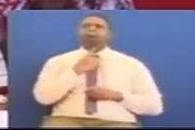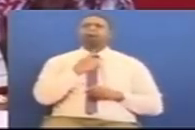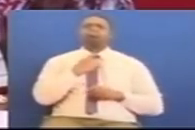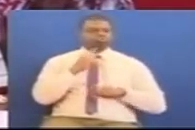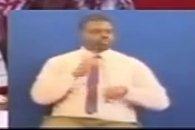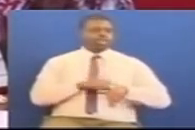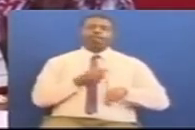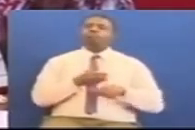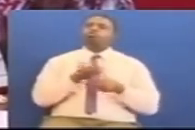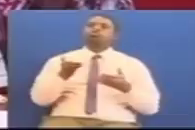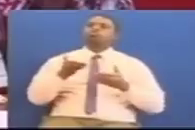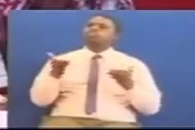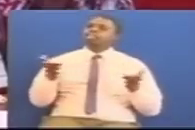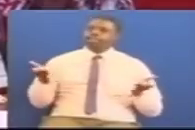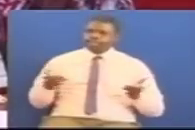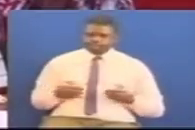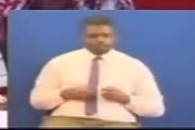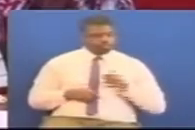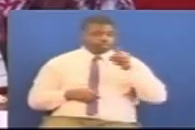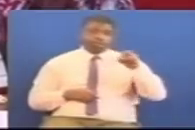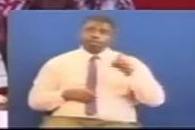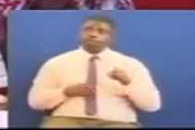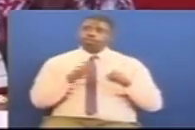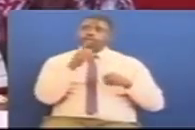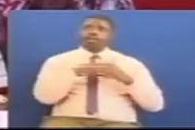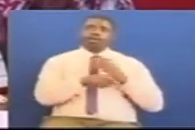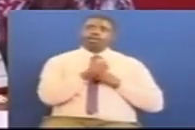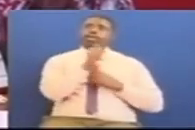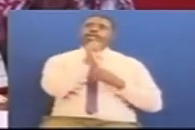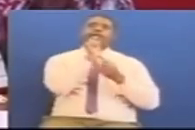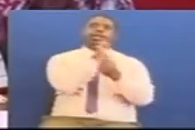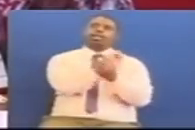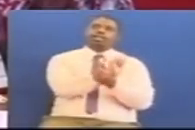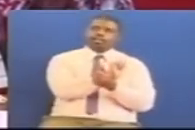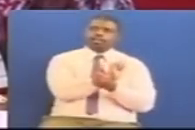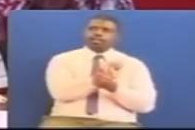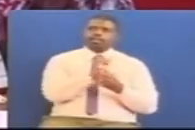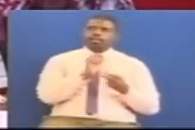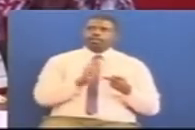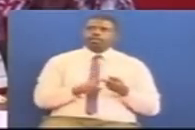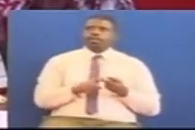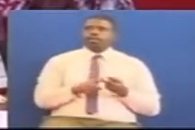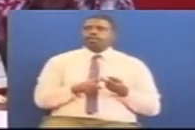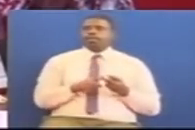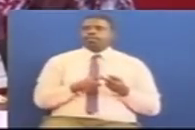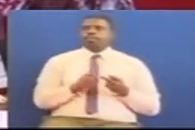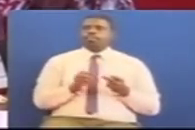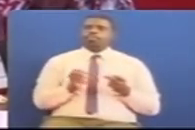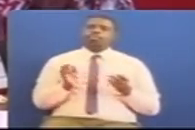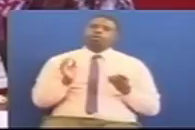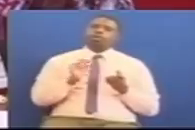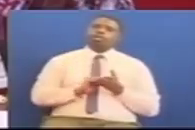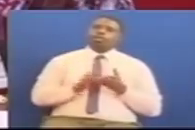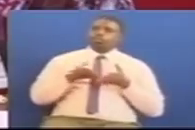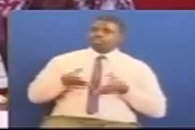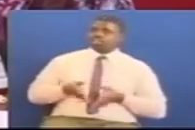time yoyote, na wewe uko ndani ya gereza. Je, mnawaekea wazalishaji au wakunga